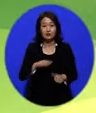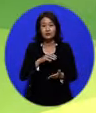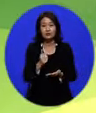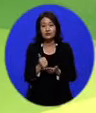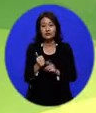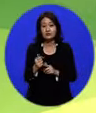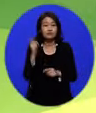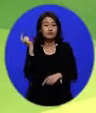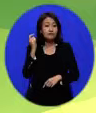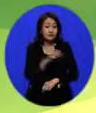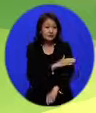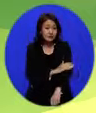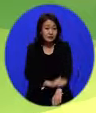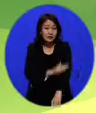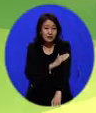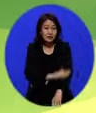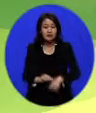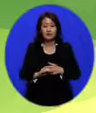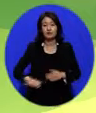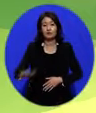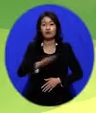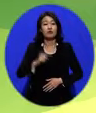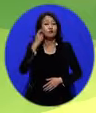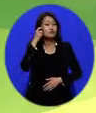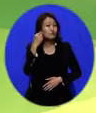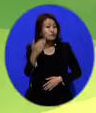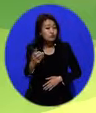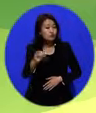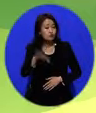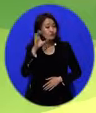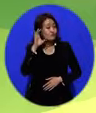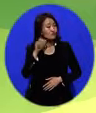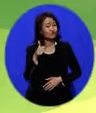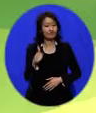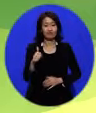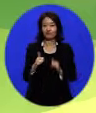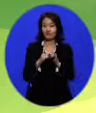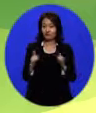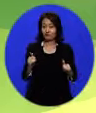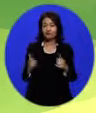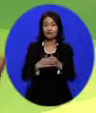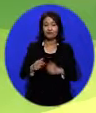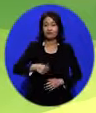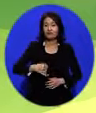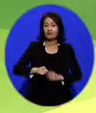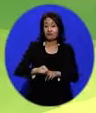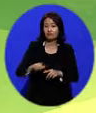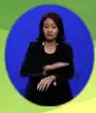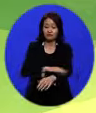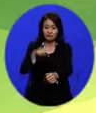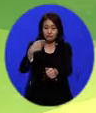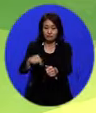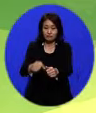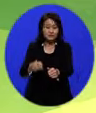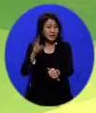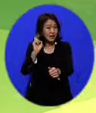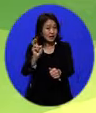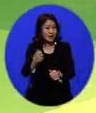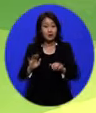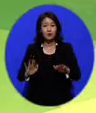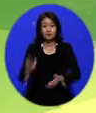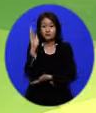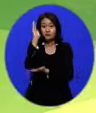하시는 얘기를 잘 들으시면 여러분은 질문의 대가, 경청의 대가가 돼서 아이들을 아주 제대로 키울 수 있을 겁니다.